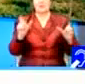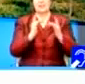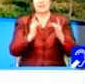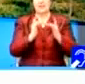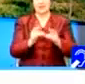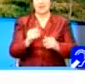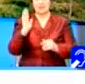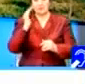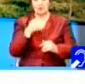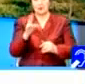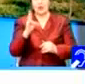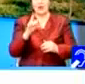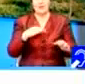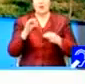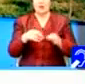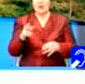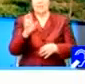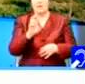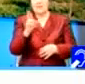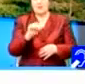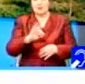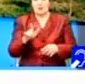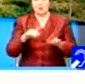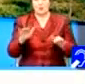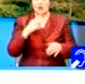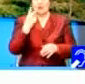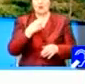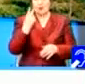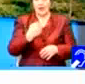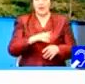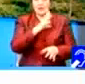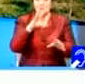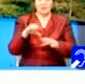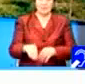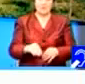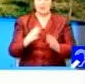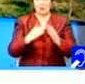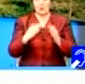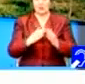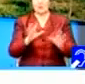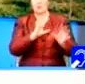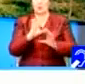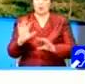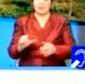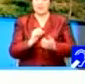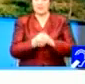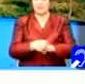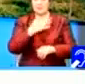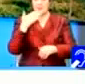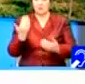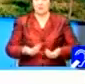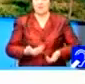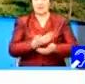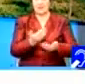internatului psihoneurologic din Bădiceni-Soroca. De 2 ani, de când au fost plansate în locuințe protejate, s-au schimbat multe în